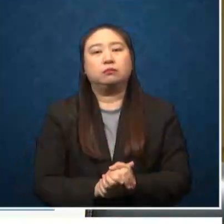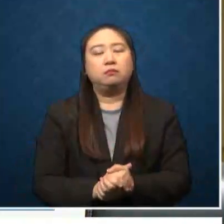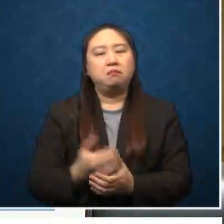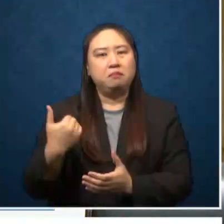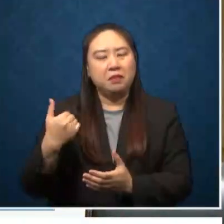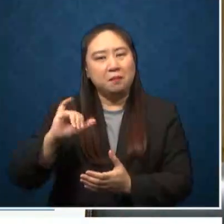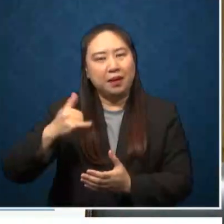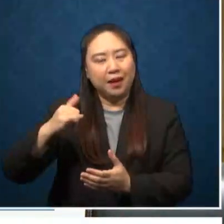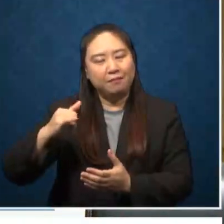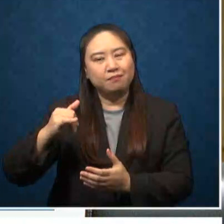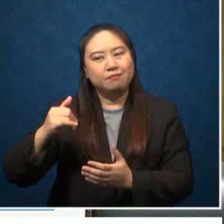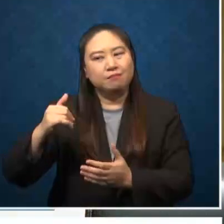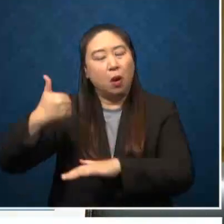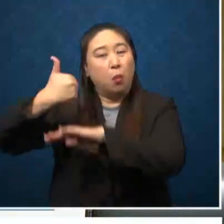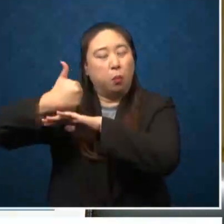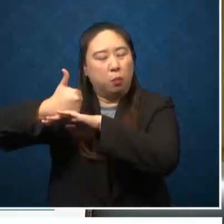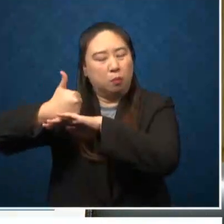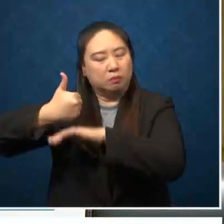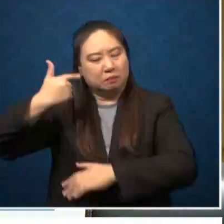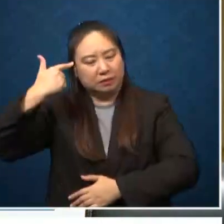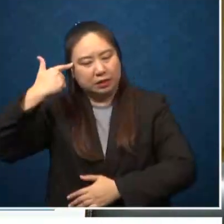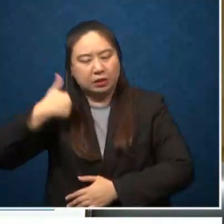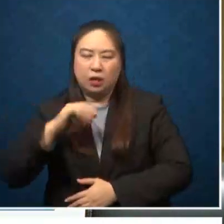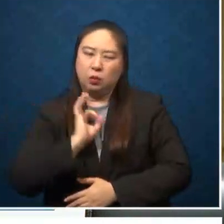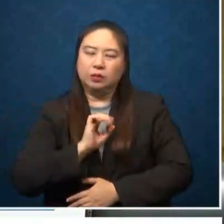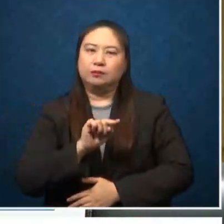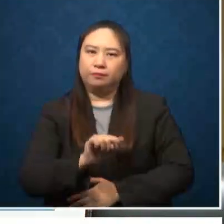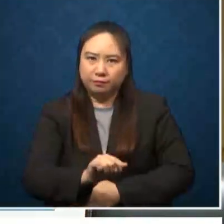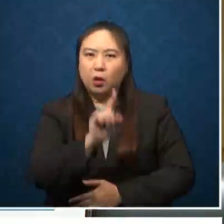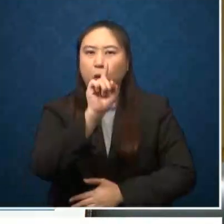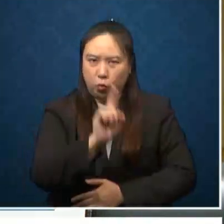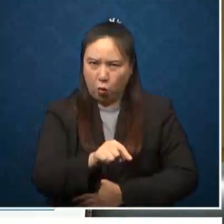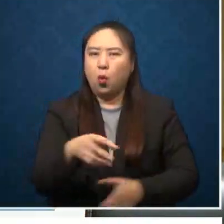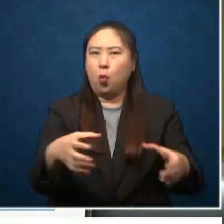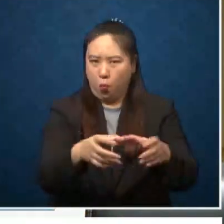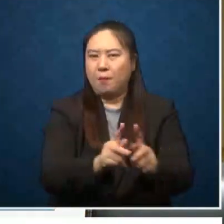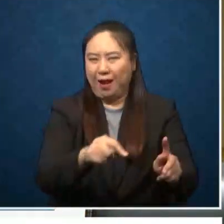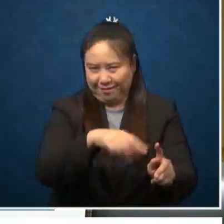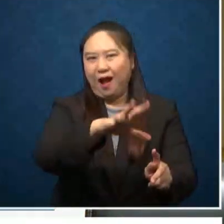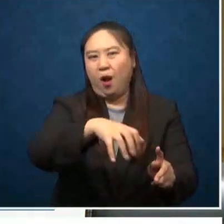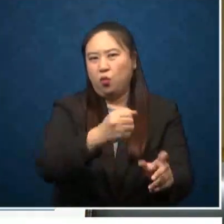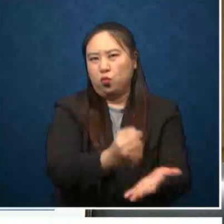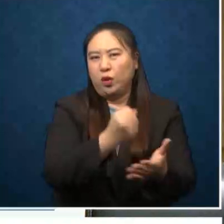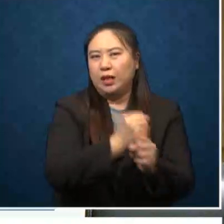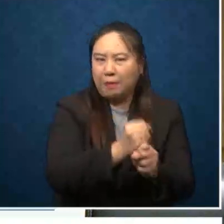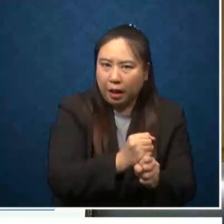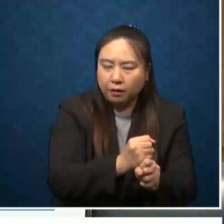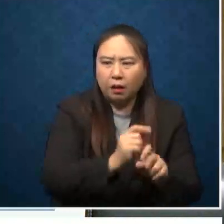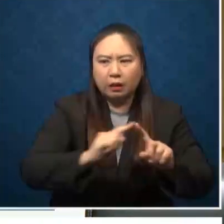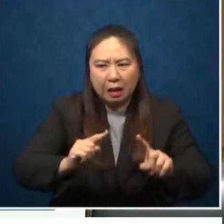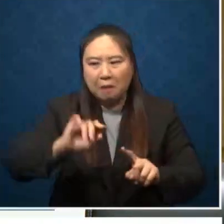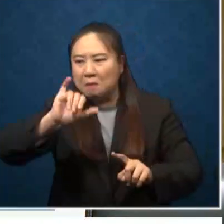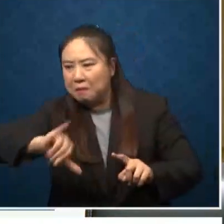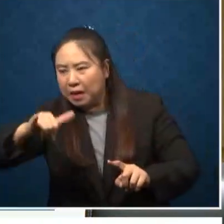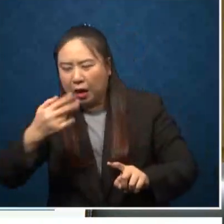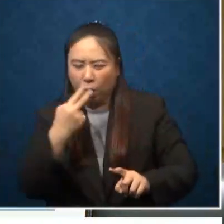ก็มีความรู้สึกว่าจำเป็นต้องอาศัยกลไกเหล่านี้ทำงานแต่อีกท่านหนึ่งอาจจะมองว่ามีปัญหาอื่นที่กรมการปก